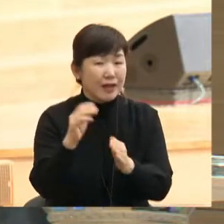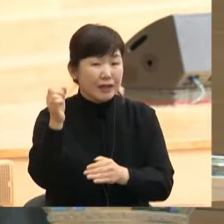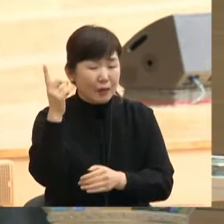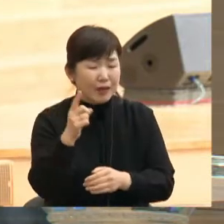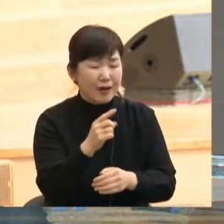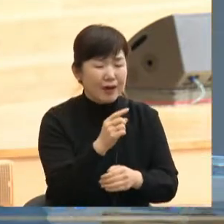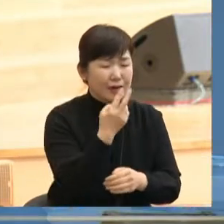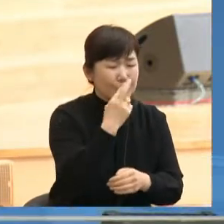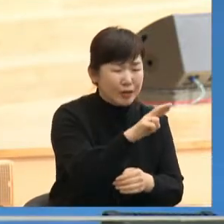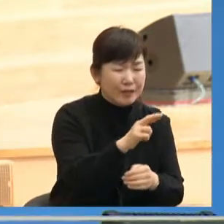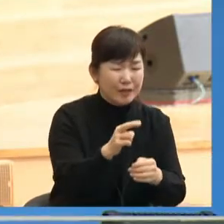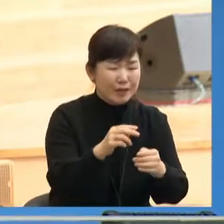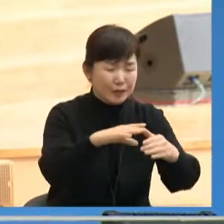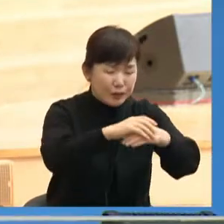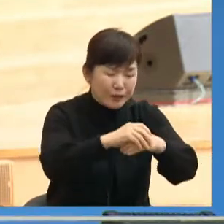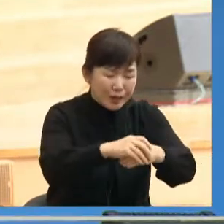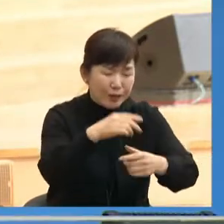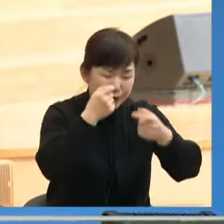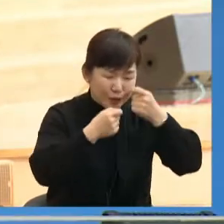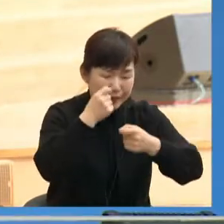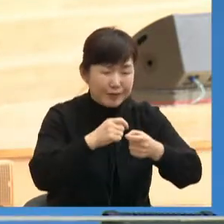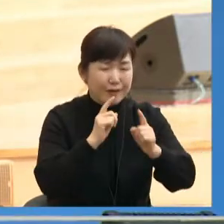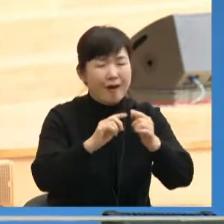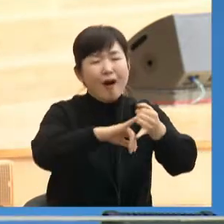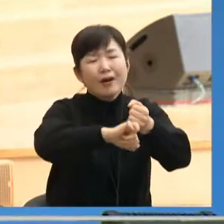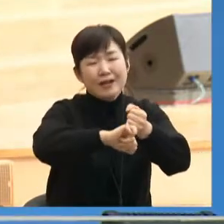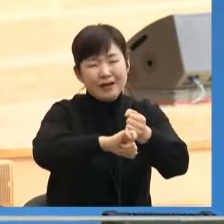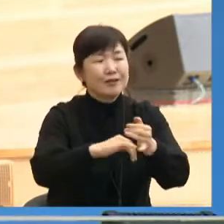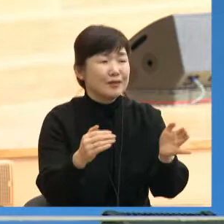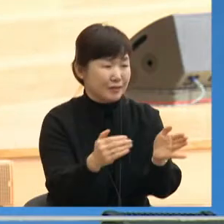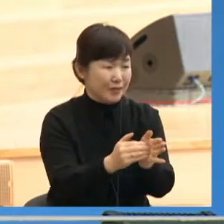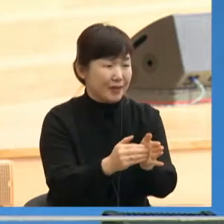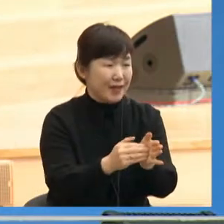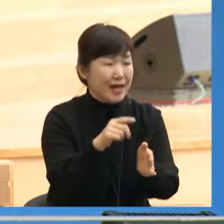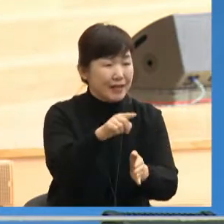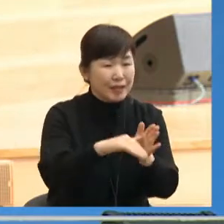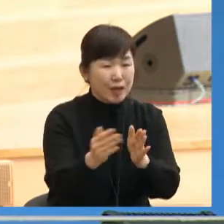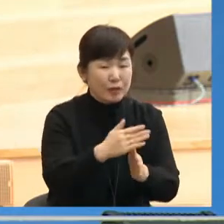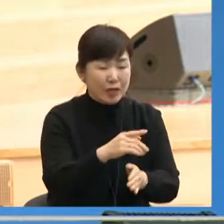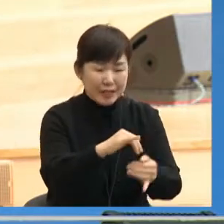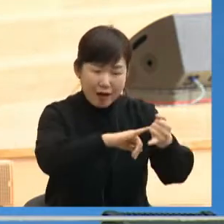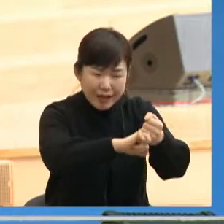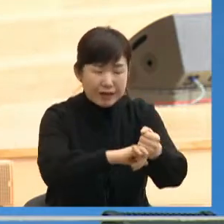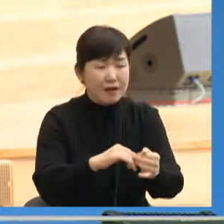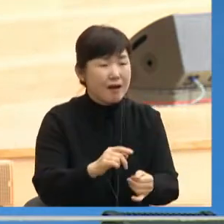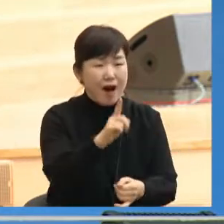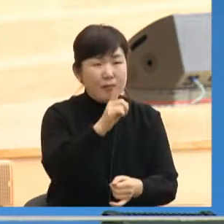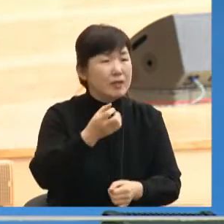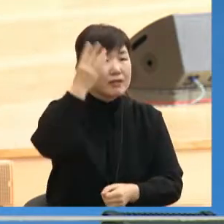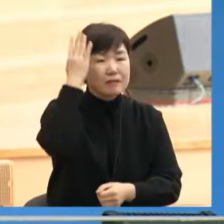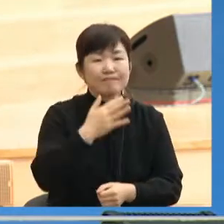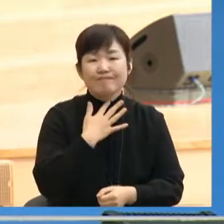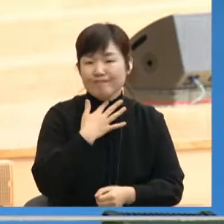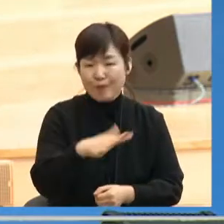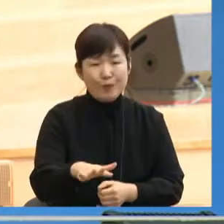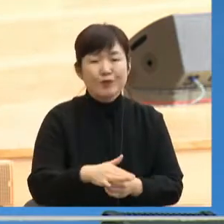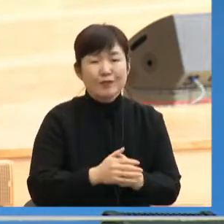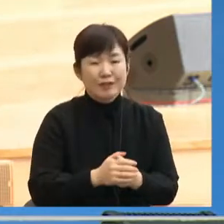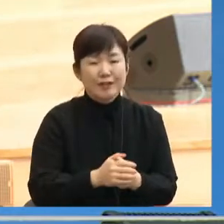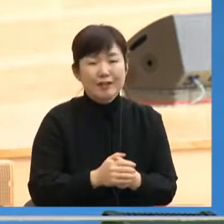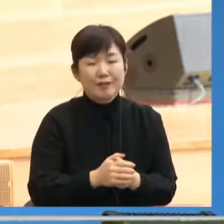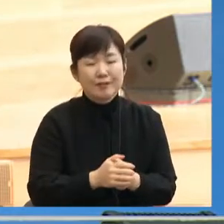손을 잡고 눈물을 흘리면서 언약을 맺어요. 다윗은 이날부터 요나단과 맺은 언약을 단 한 번도 그의 인생 가운데 잊어버린